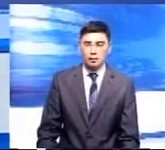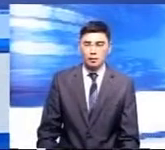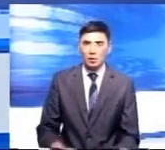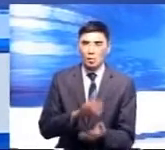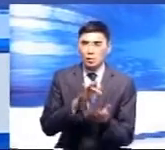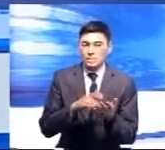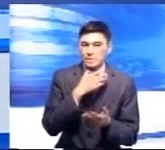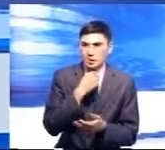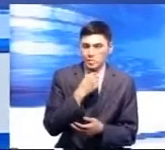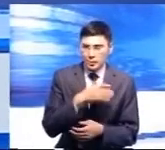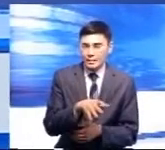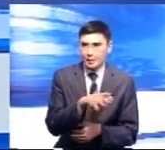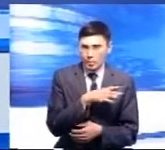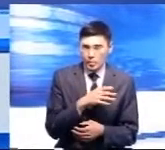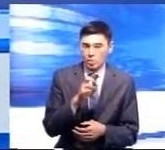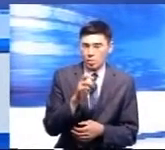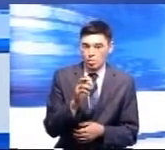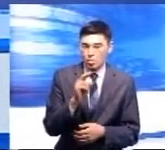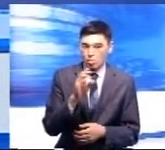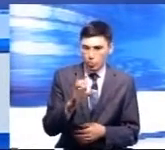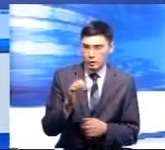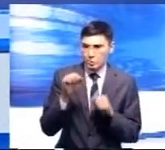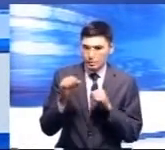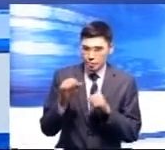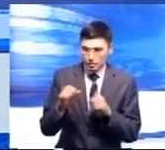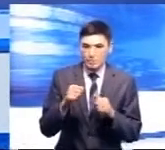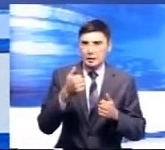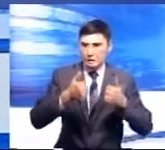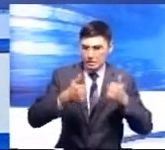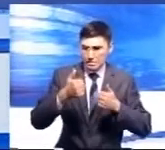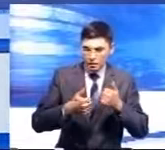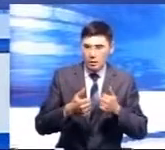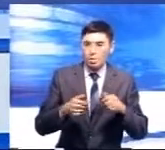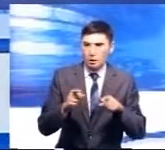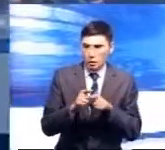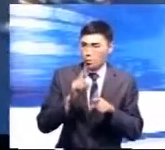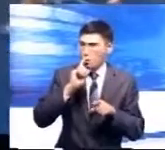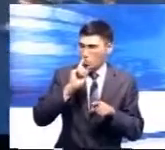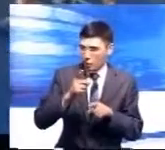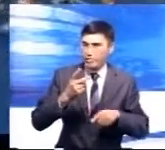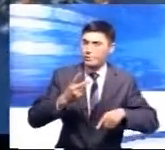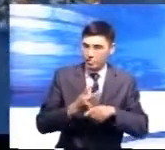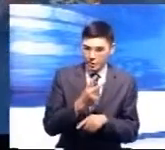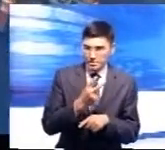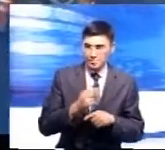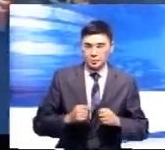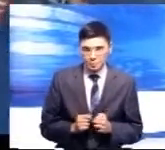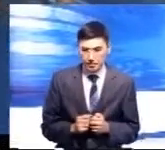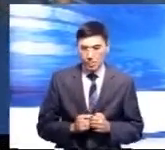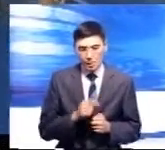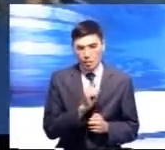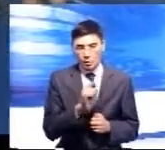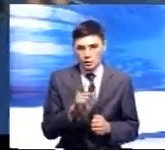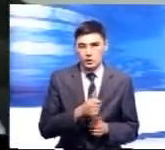В семье состоялось первенство города по боксу среди кадетов и младших юношей. Он проводится дважды в год. В этот раз турнир был организован среди